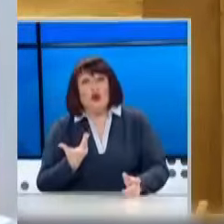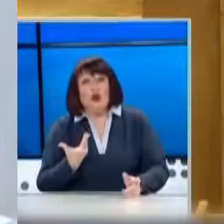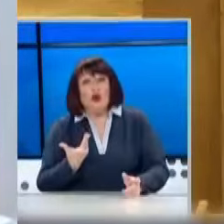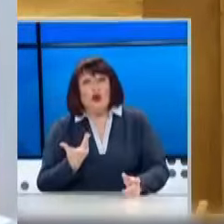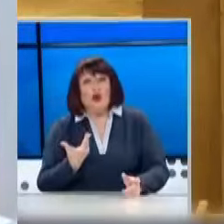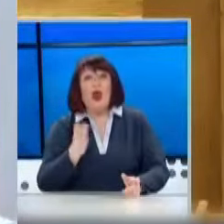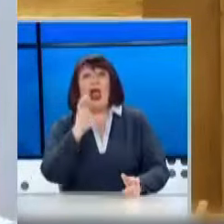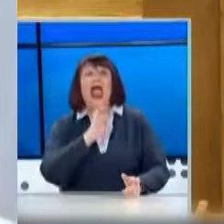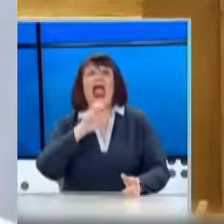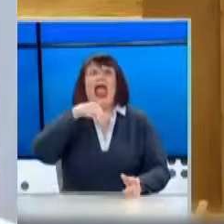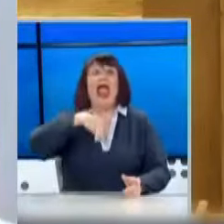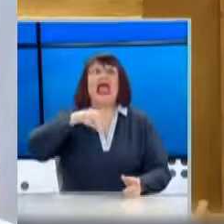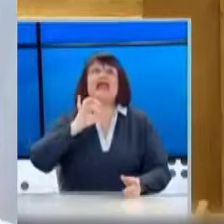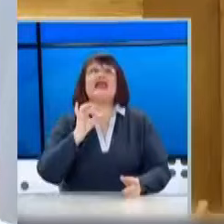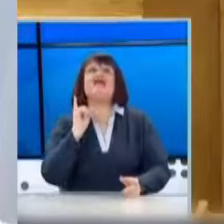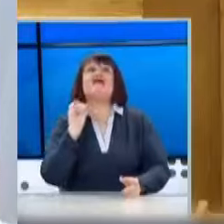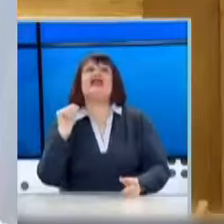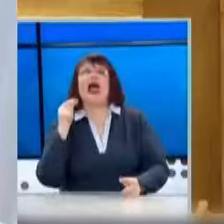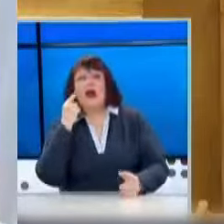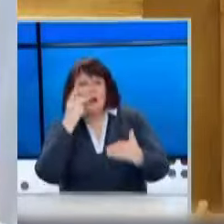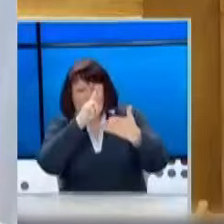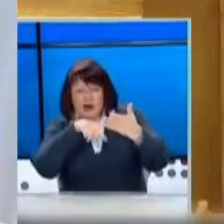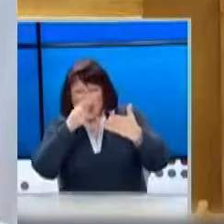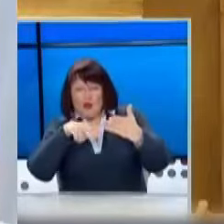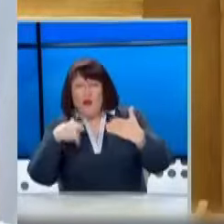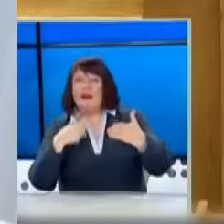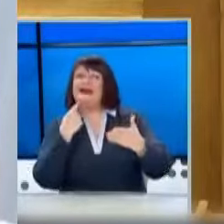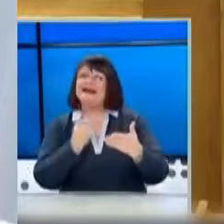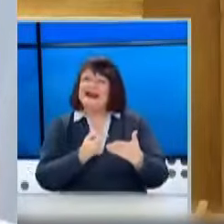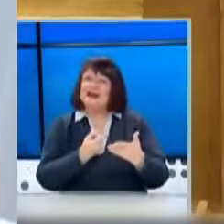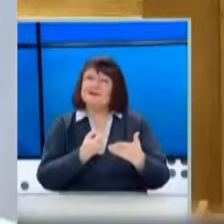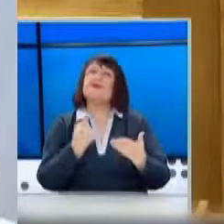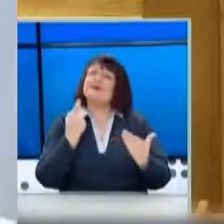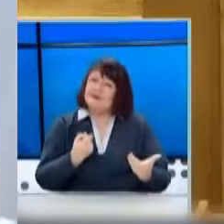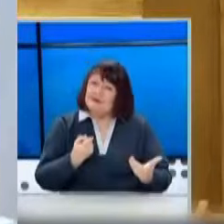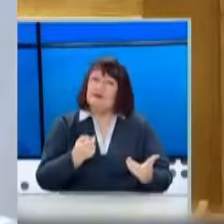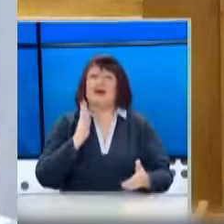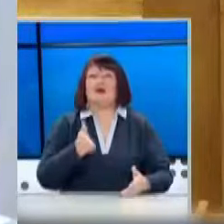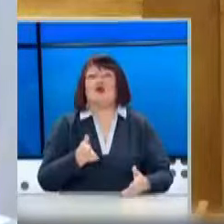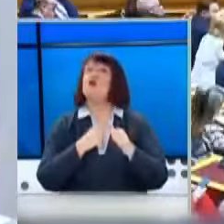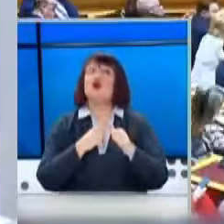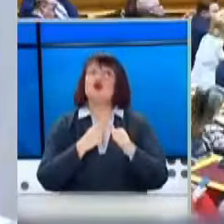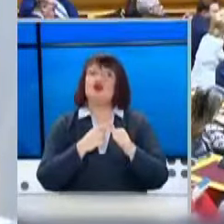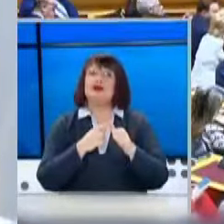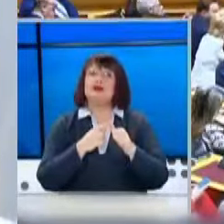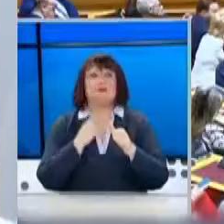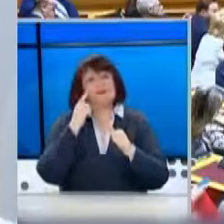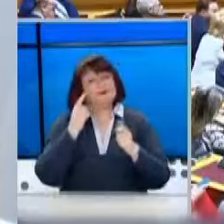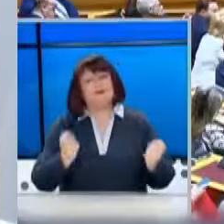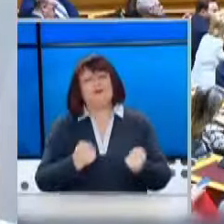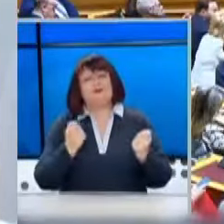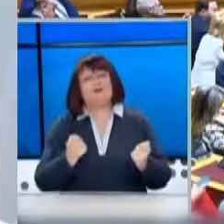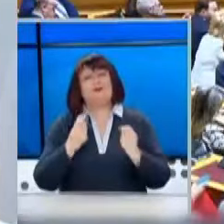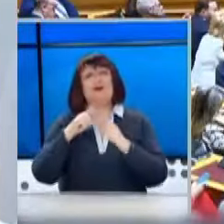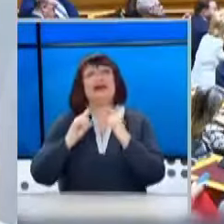οποία προέρχονται οι ψηφοφόροι που συνήθως έχουν τον κρίσιμο ρόλο στις εκλογικές αναμετρήσεις. Να